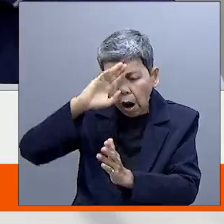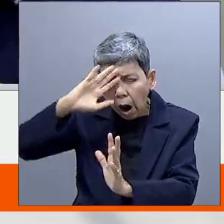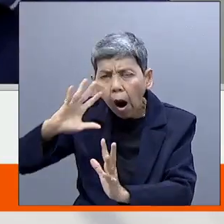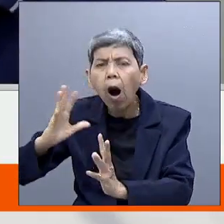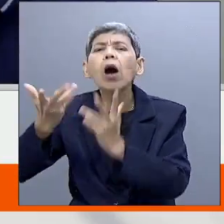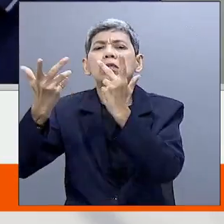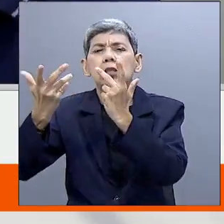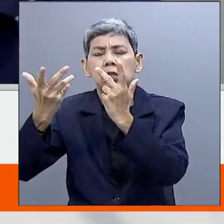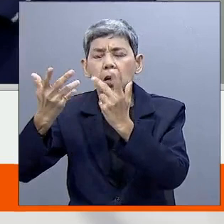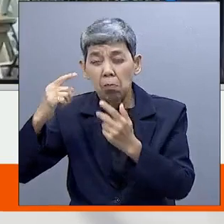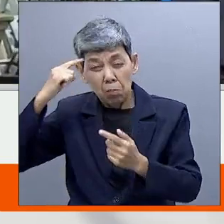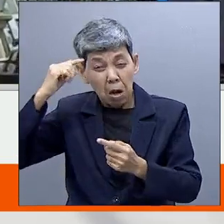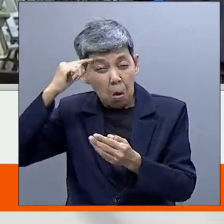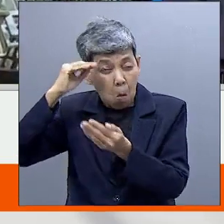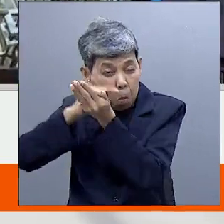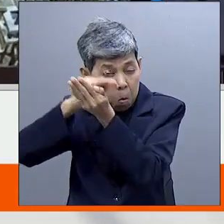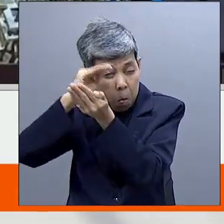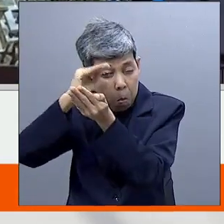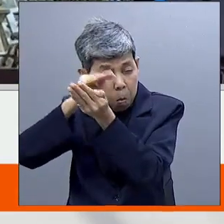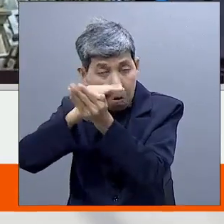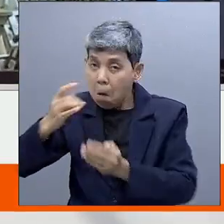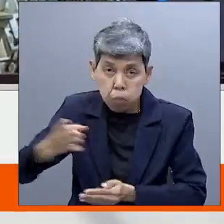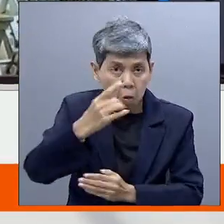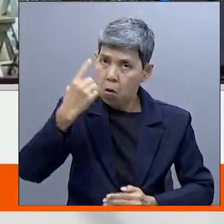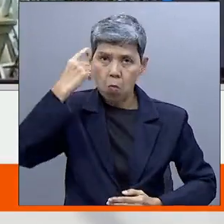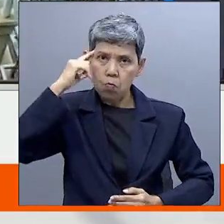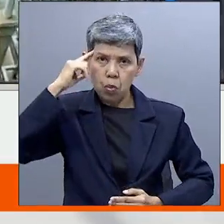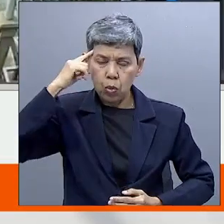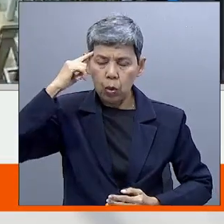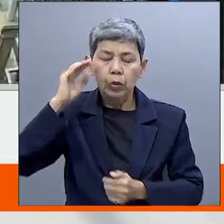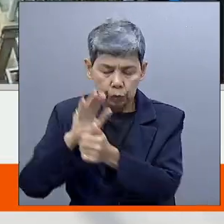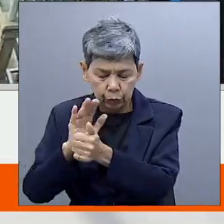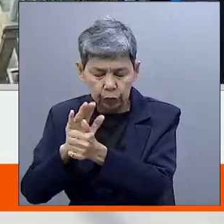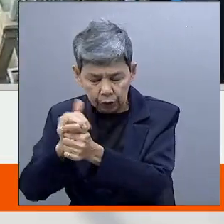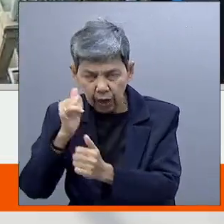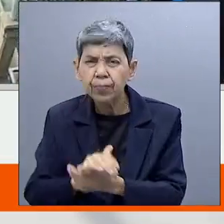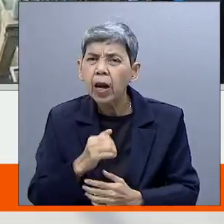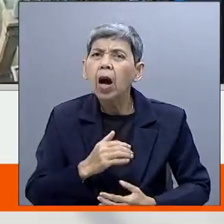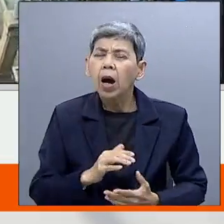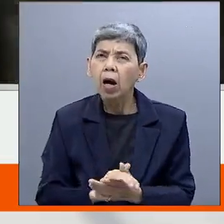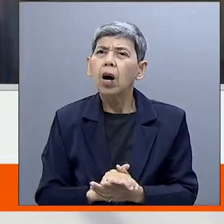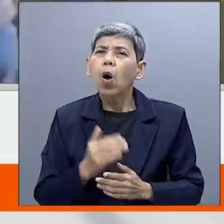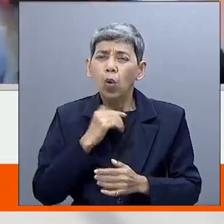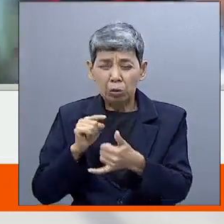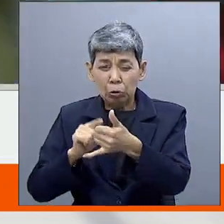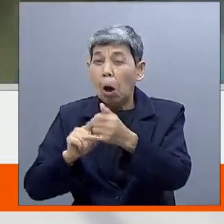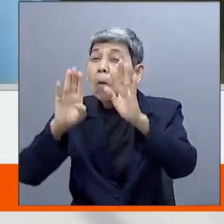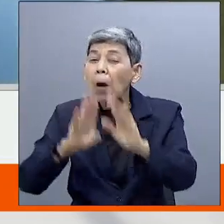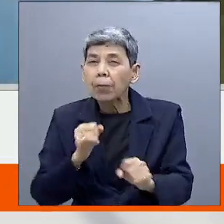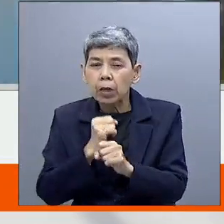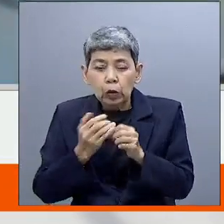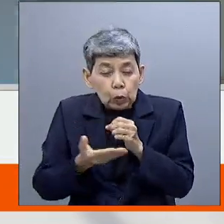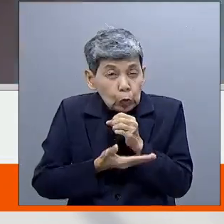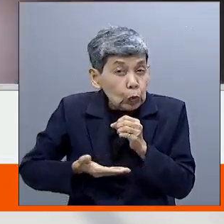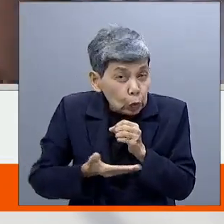งให้เรื้อรังเนี่ยปัญหาจะตามมาเยอะเช่นก็อาจจะก่อความรุนแรงที่ไม่จำเป็นต้องเป็นซีเรียลคิลเลอร์น ะ ส่วนใหญ่พวกที่ก่อความรุนแรงจากการติดยาเสพติด